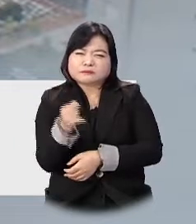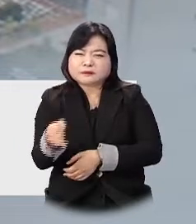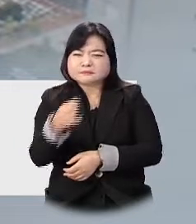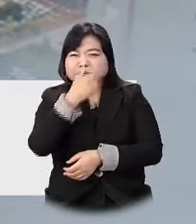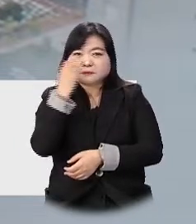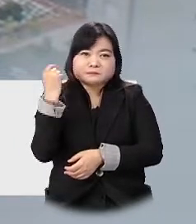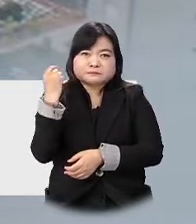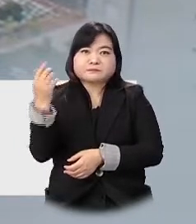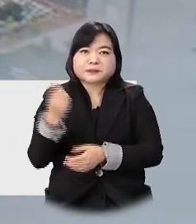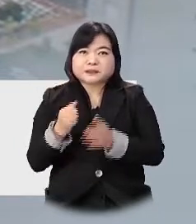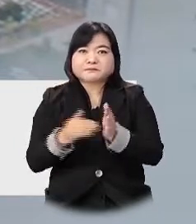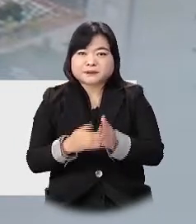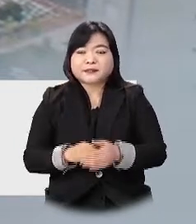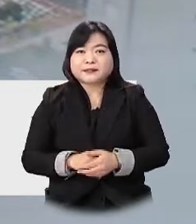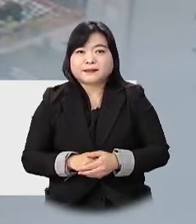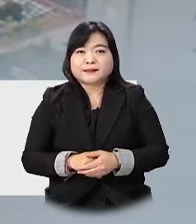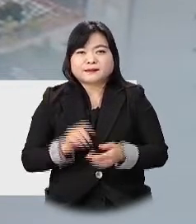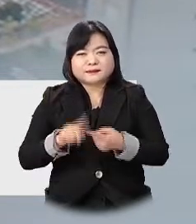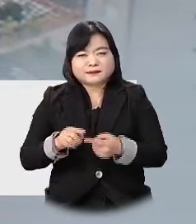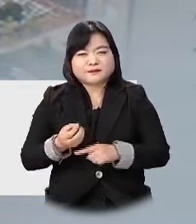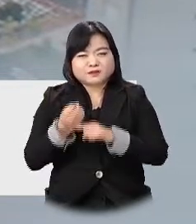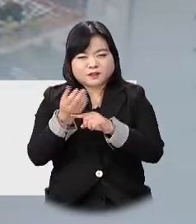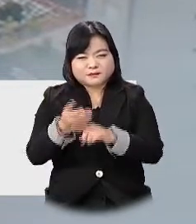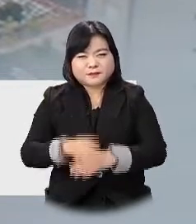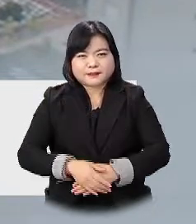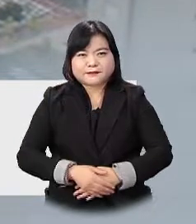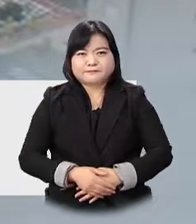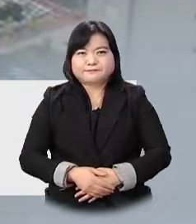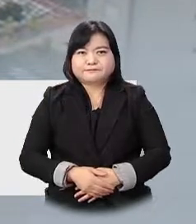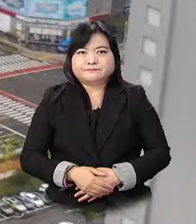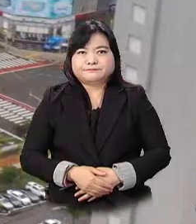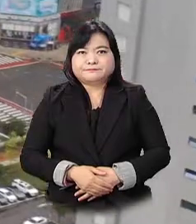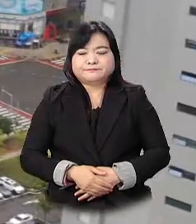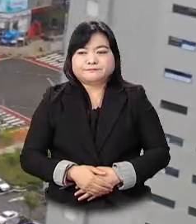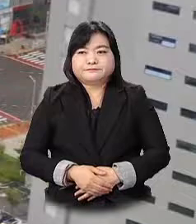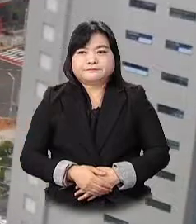미흡 등급을 받았습니다. 정석헌 기자입니다.